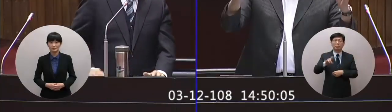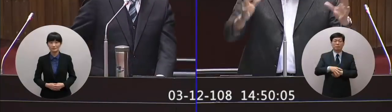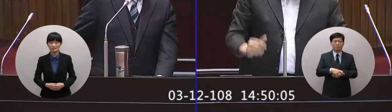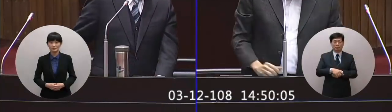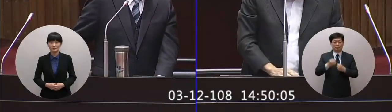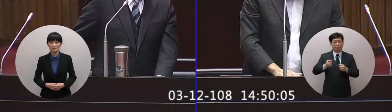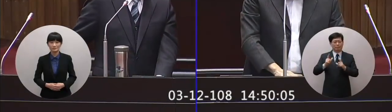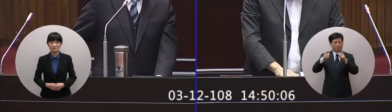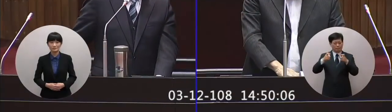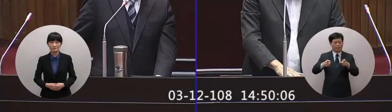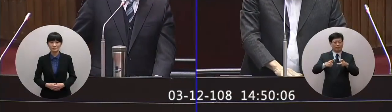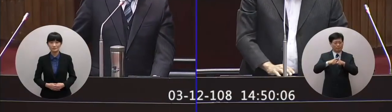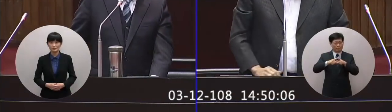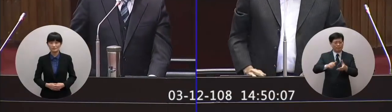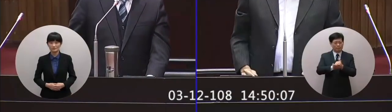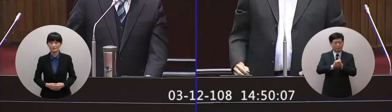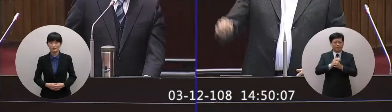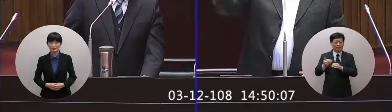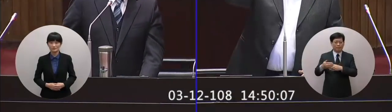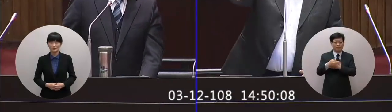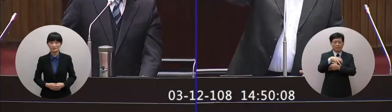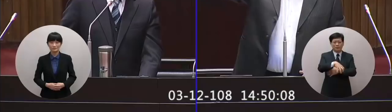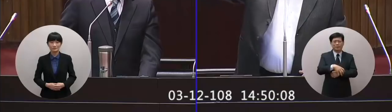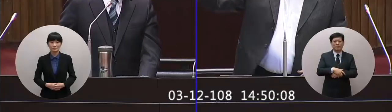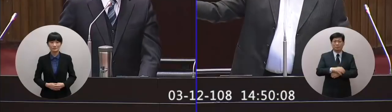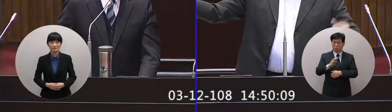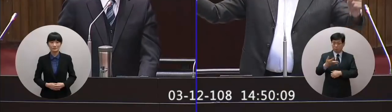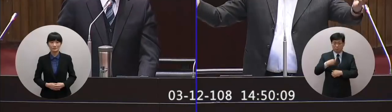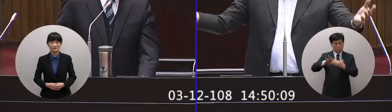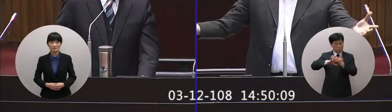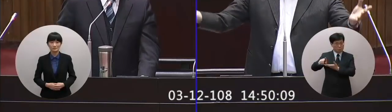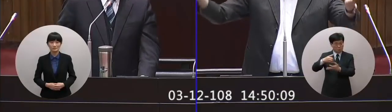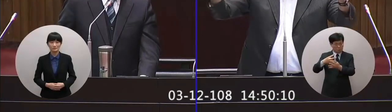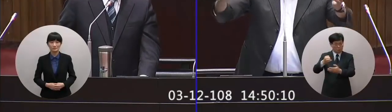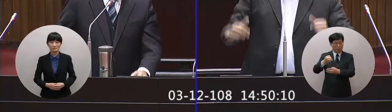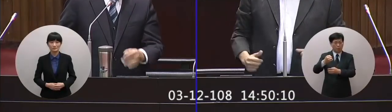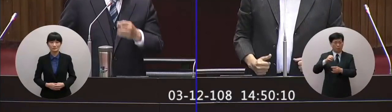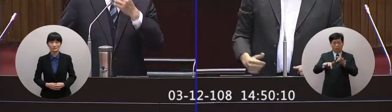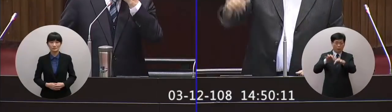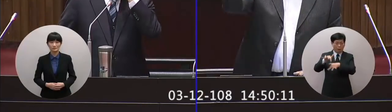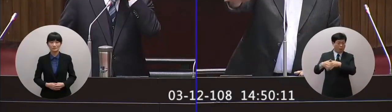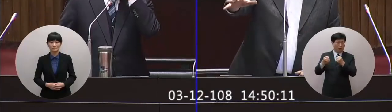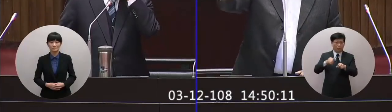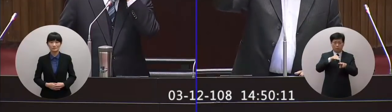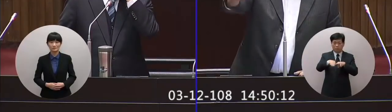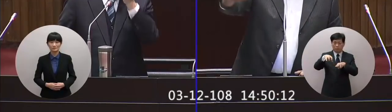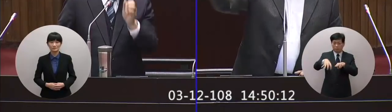东伫东港的大鹏湾。那么为什么人家其他灯会这么多人去看，它设